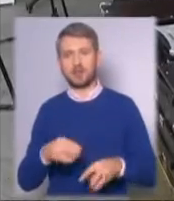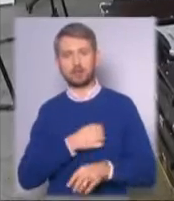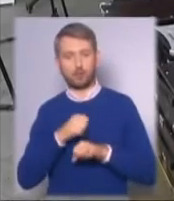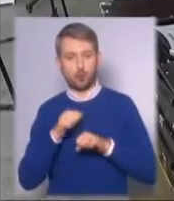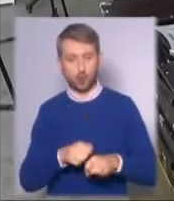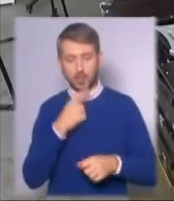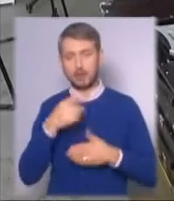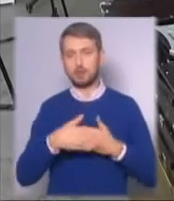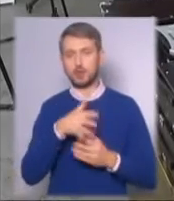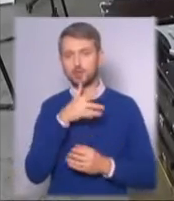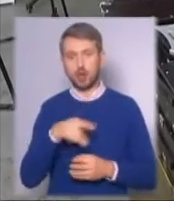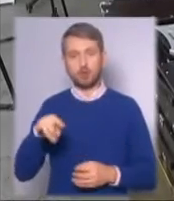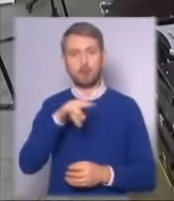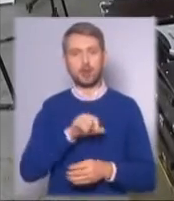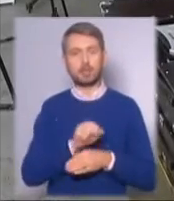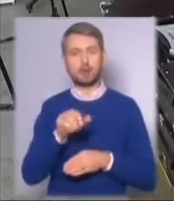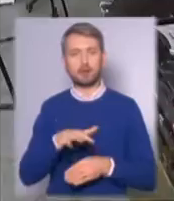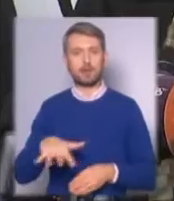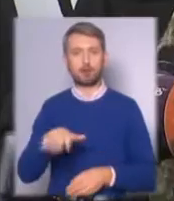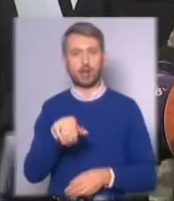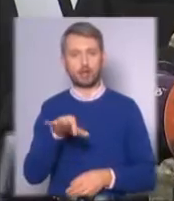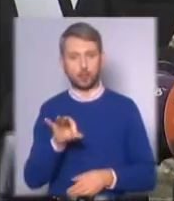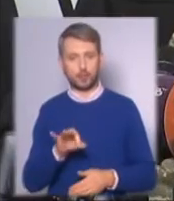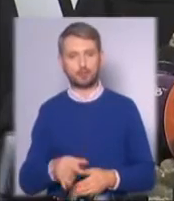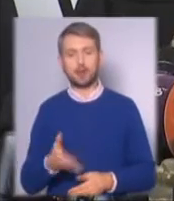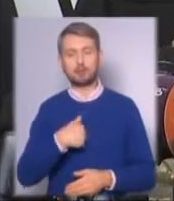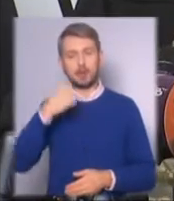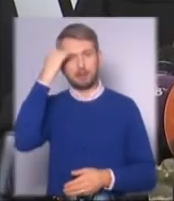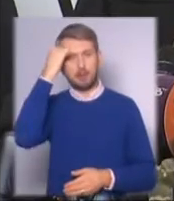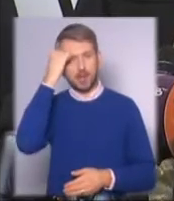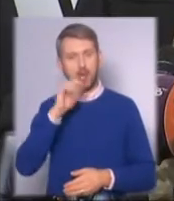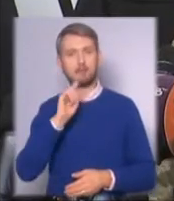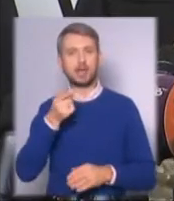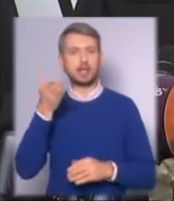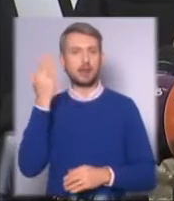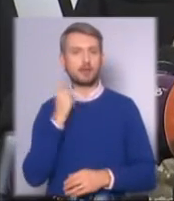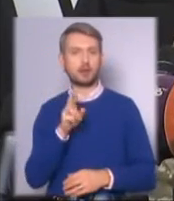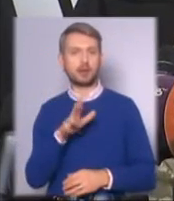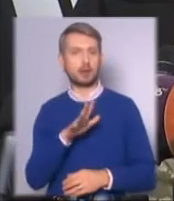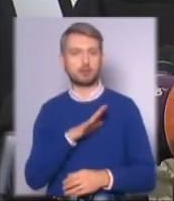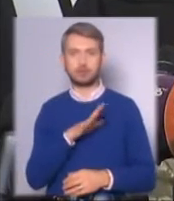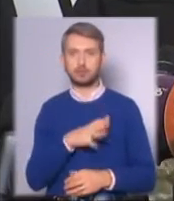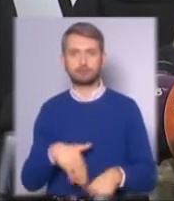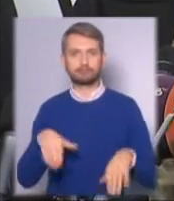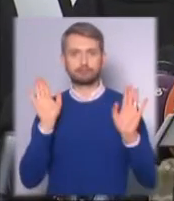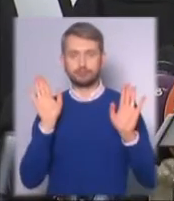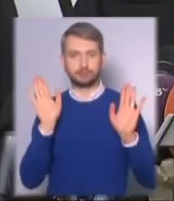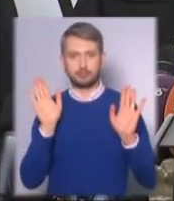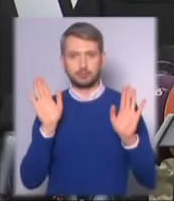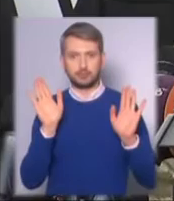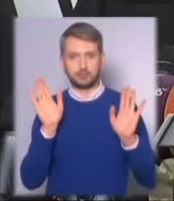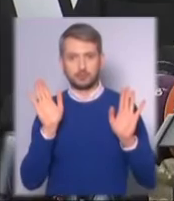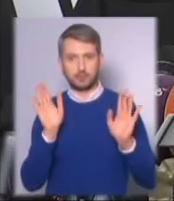вже найближчим часом апарати направлять до зони АТО. Ми пам'ятаємо рік назад, як ми були зв'язані руками по